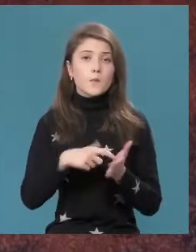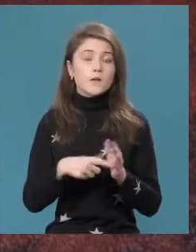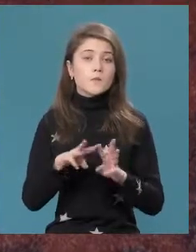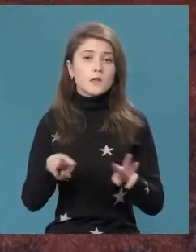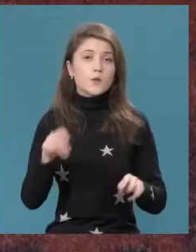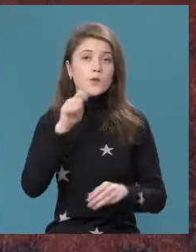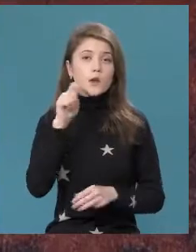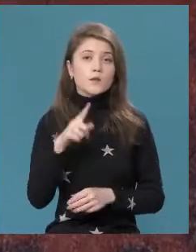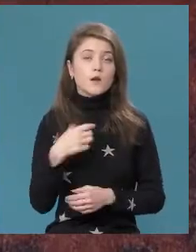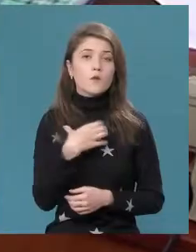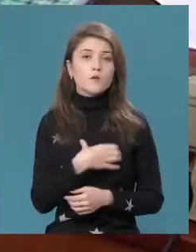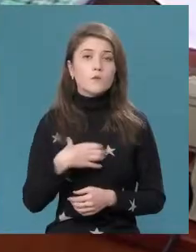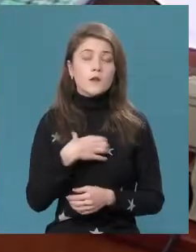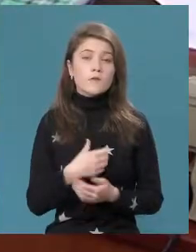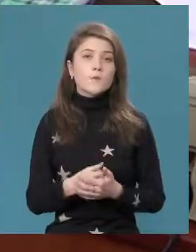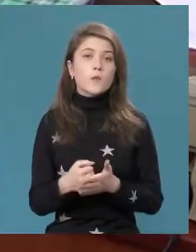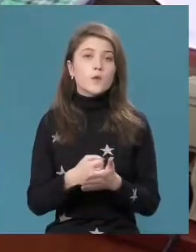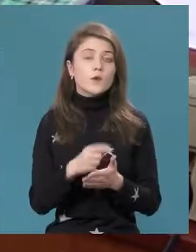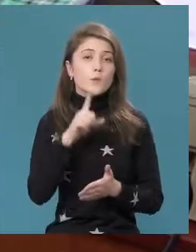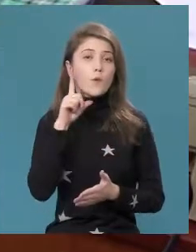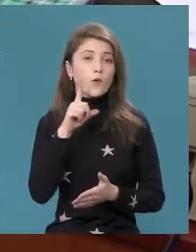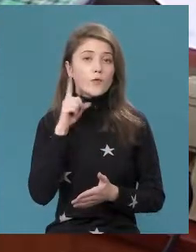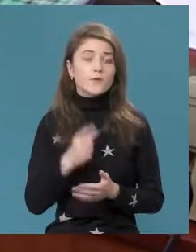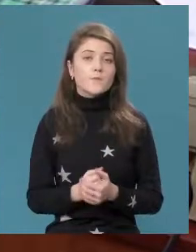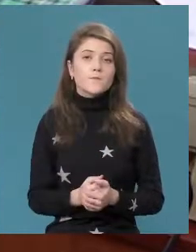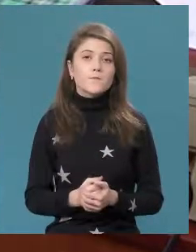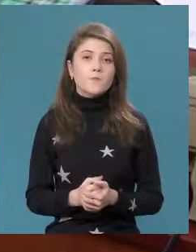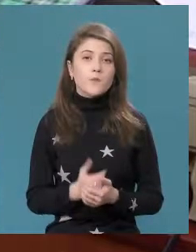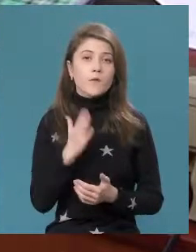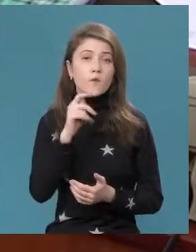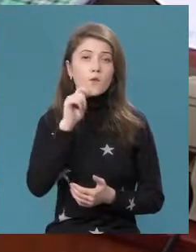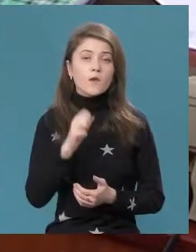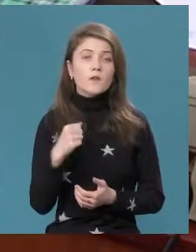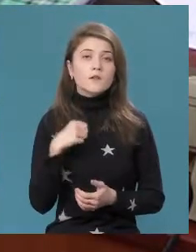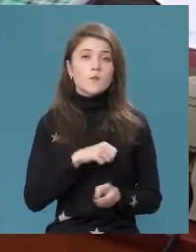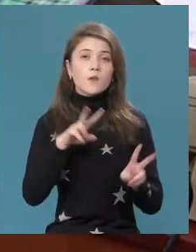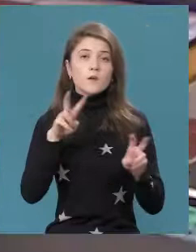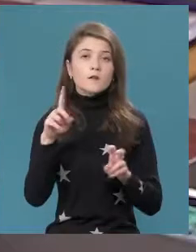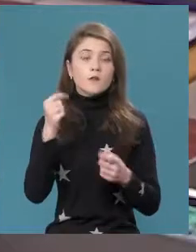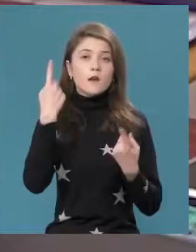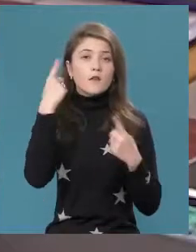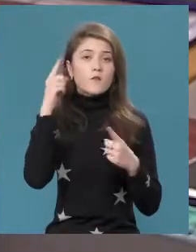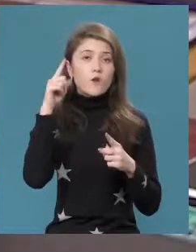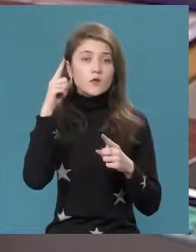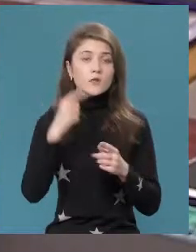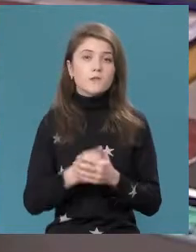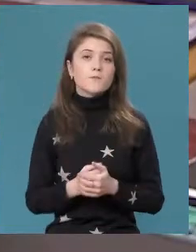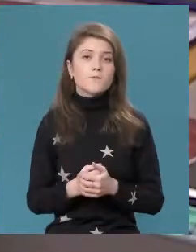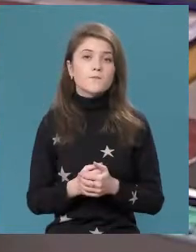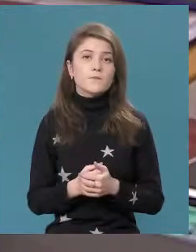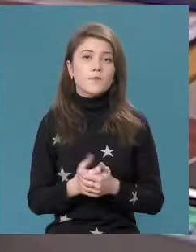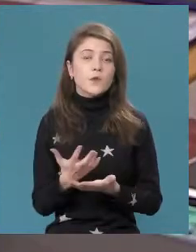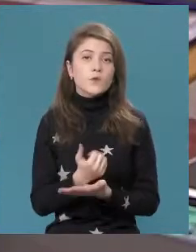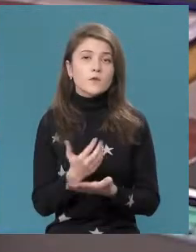за особливі досягнення молоді в розбудові України, але саме в номінації за творчі досягнення. Будь-якої творчої людині не